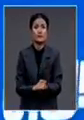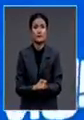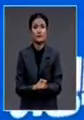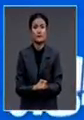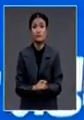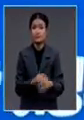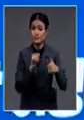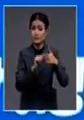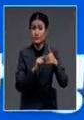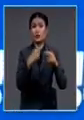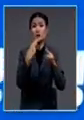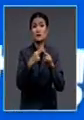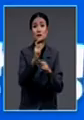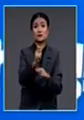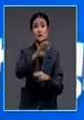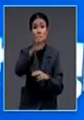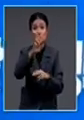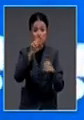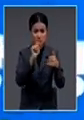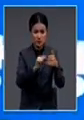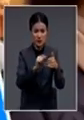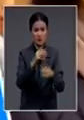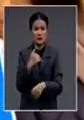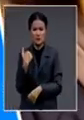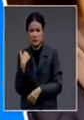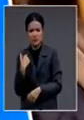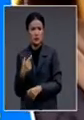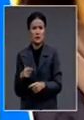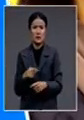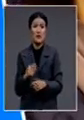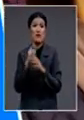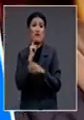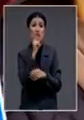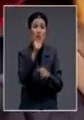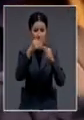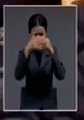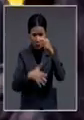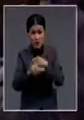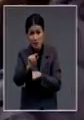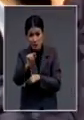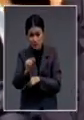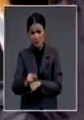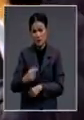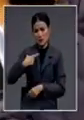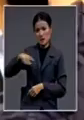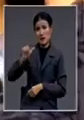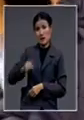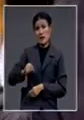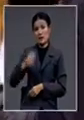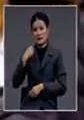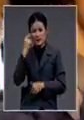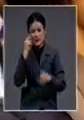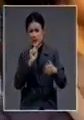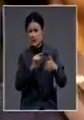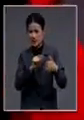อร์อีหรือว่านายอีเนี่ยนะคะต้องเผชิญกับข้อกล่าวหาถึง20ข้อหาและอัยการก็เชื่อว่าเขาเนี่ยรับเงินสินบนจากบุคค